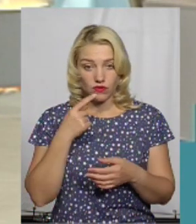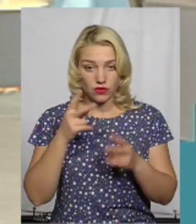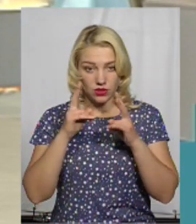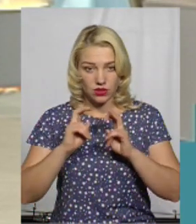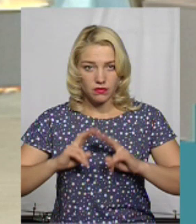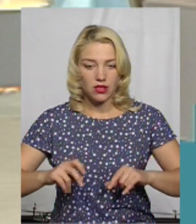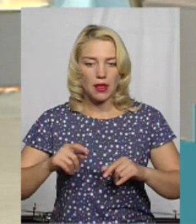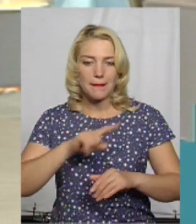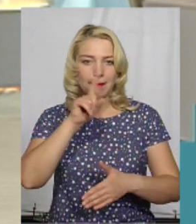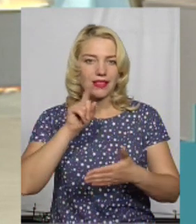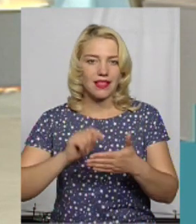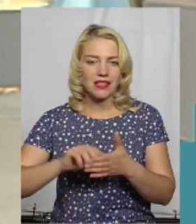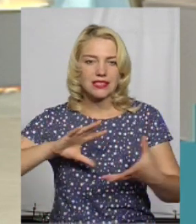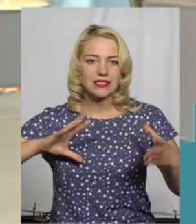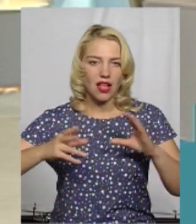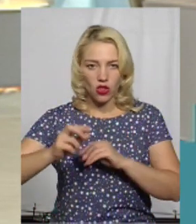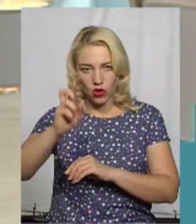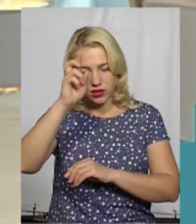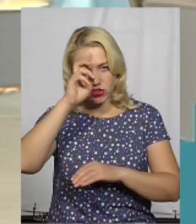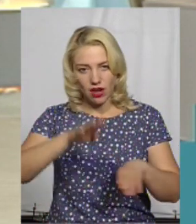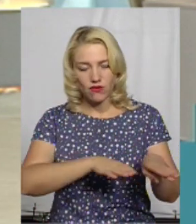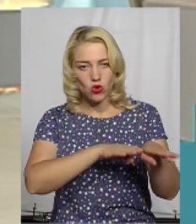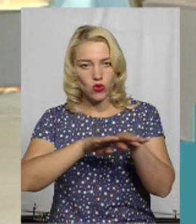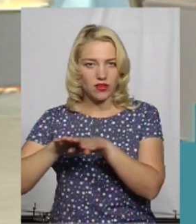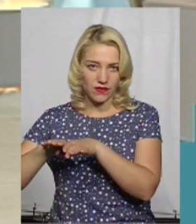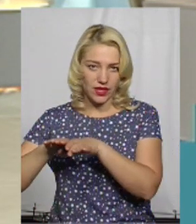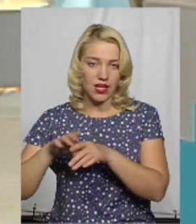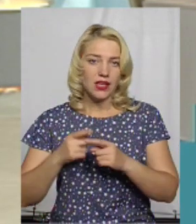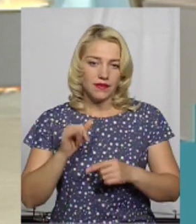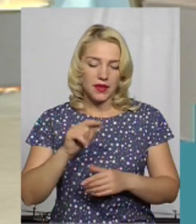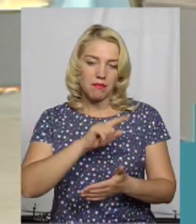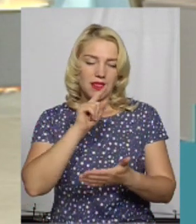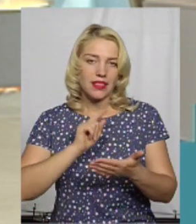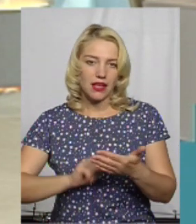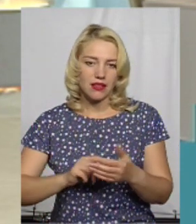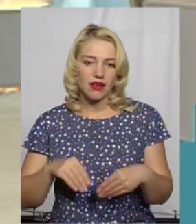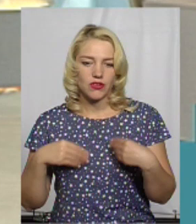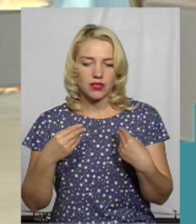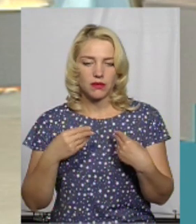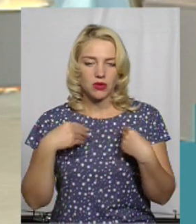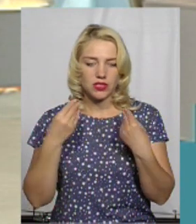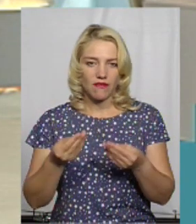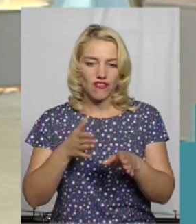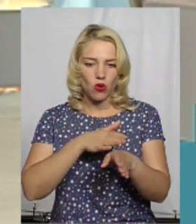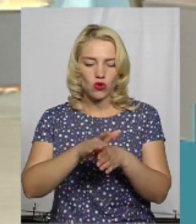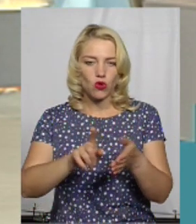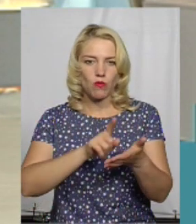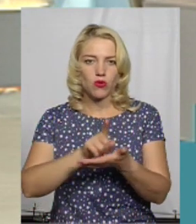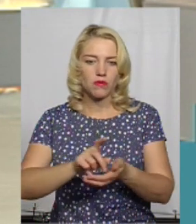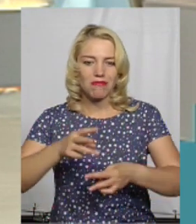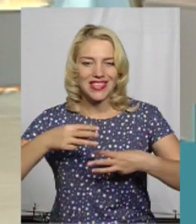питання стоїть на загальнодержавному рівні, питання поставлено виконуючим обов'язки міністра і